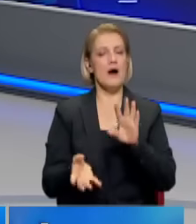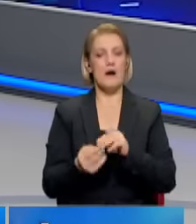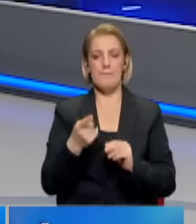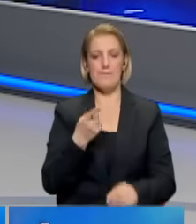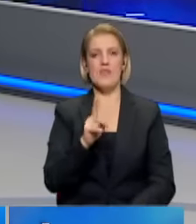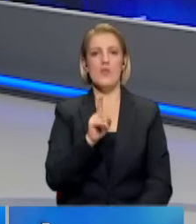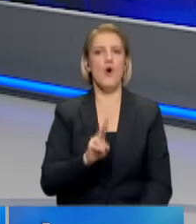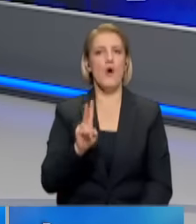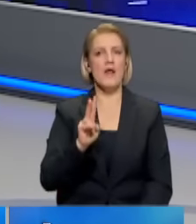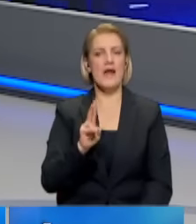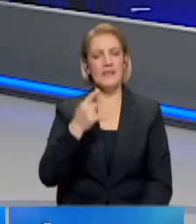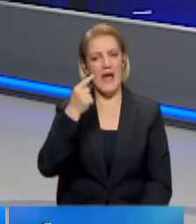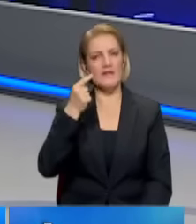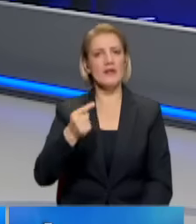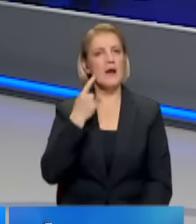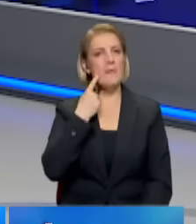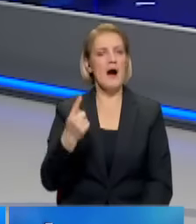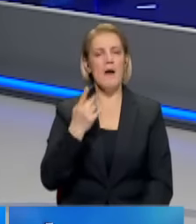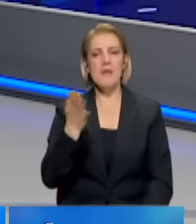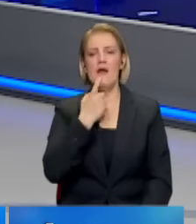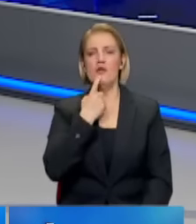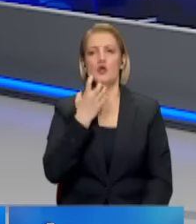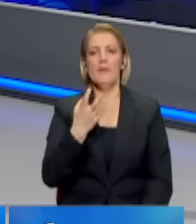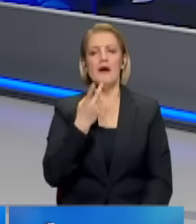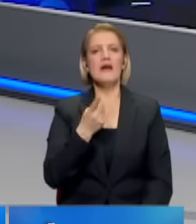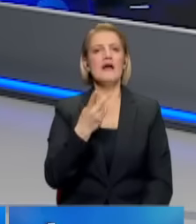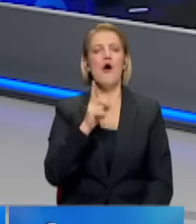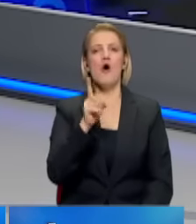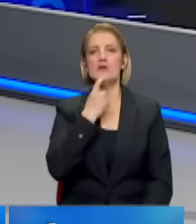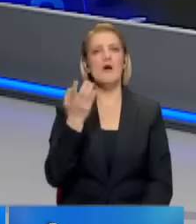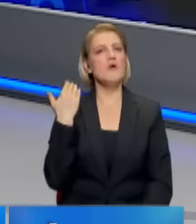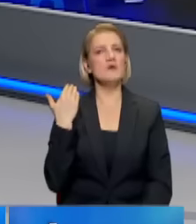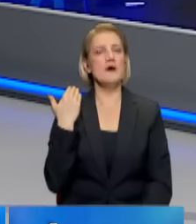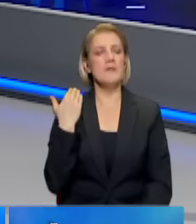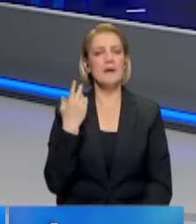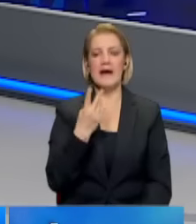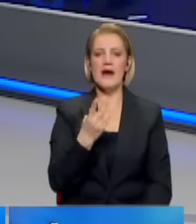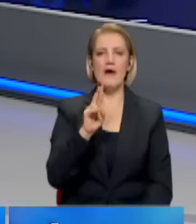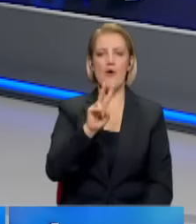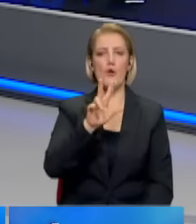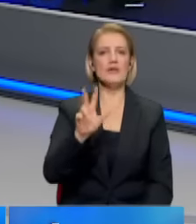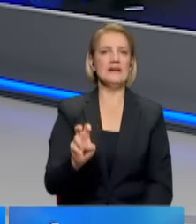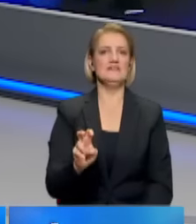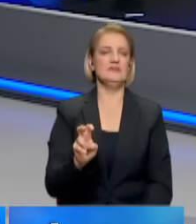1017 lira. Gelin kalem kalem bakalım. Mesela domates 2014 yılında 2 lira 38 kuruşmuş.